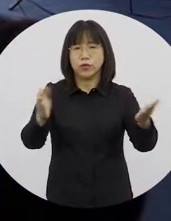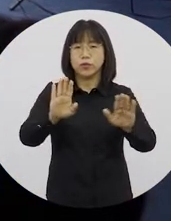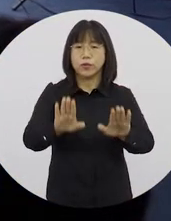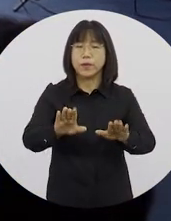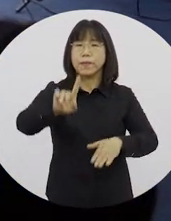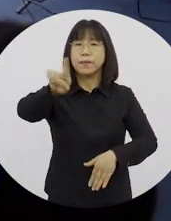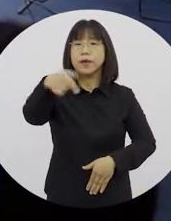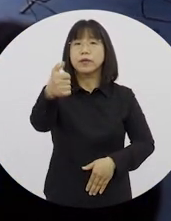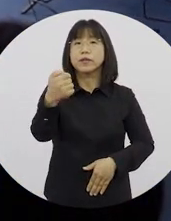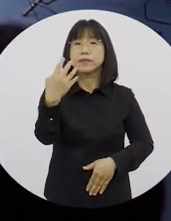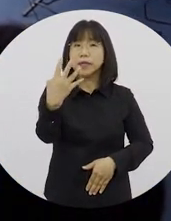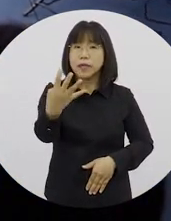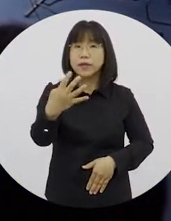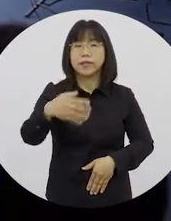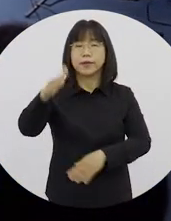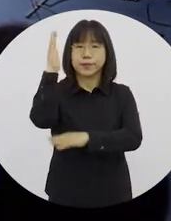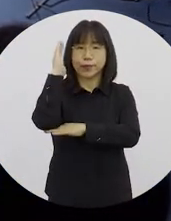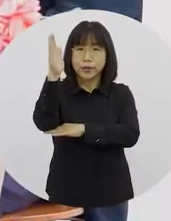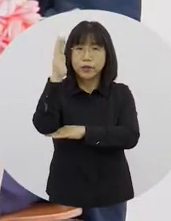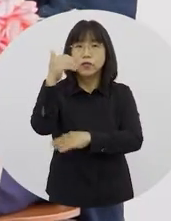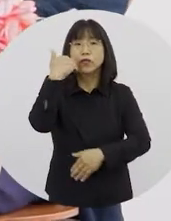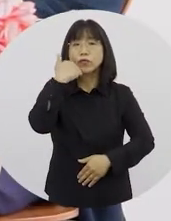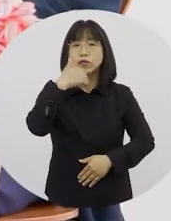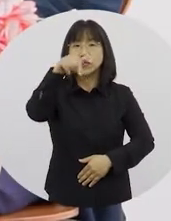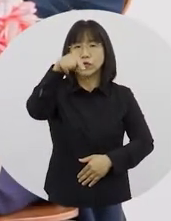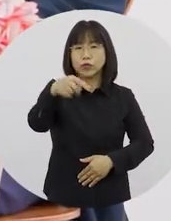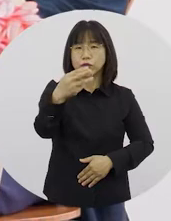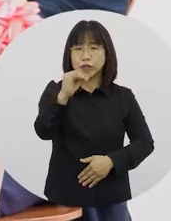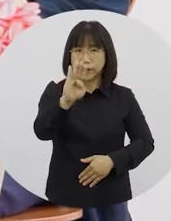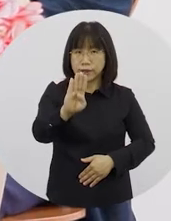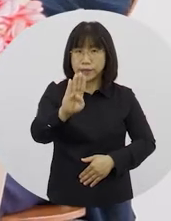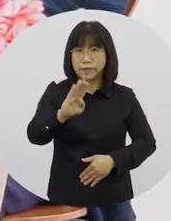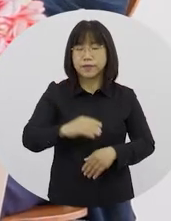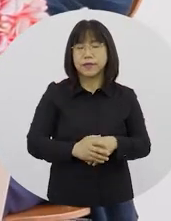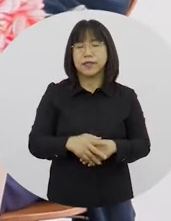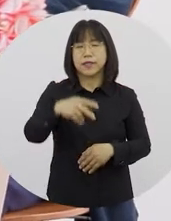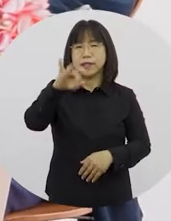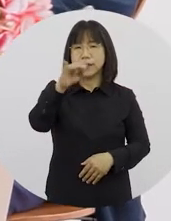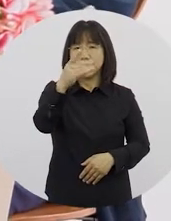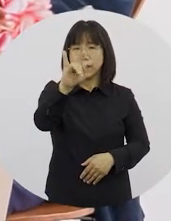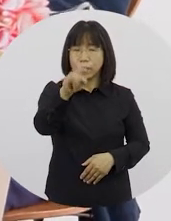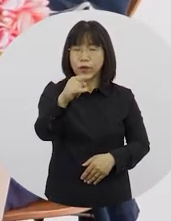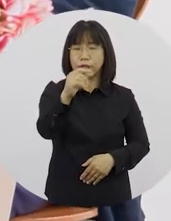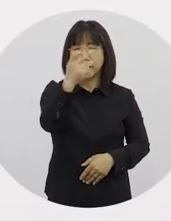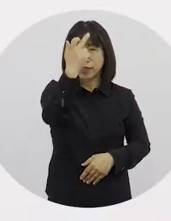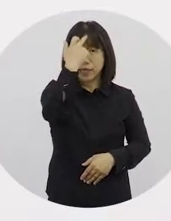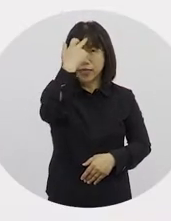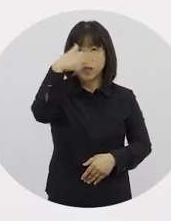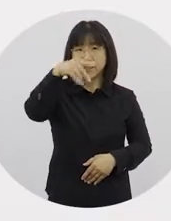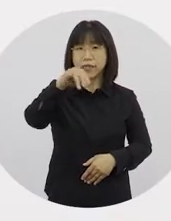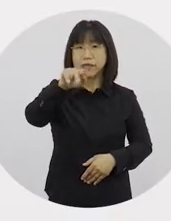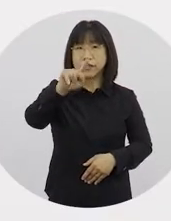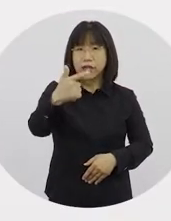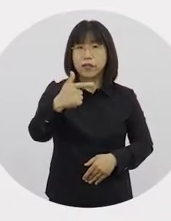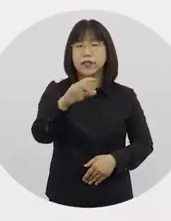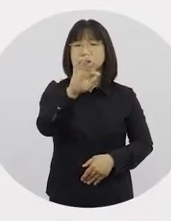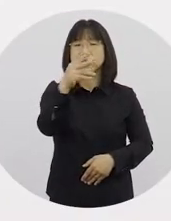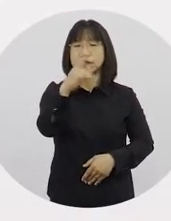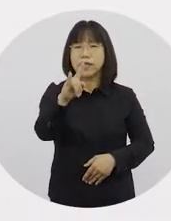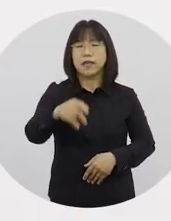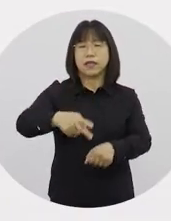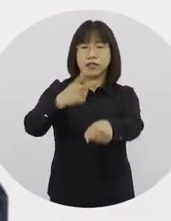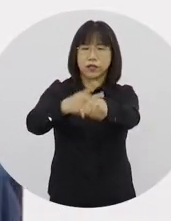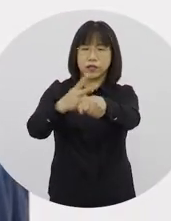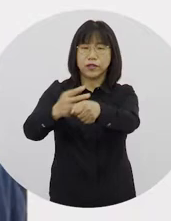2번째 대고 14회 강서 지식 비타민 강좌에는 국립생태원 초대 원장을 여기만 최재천 이화여대 석좌교수 가